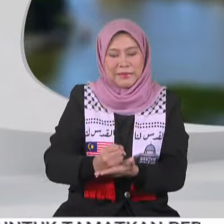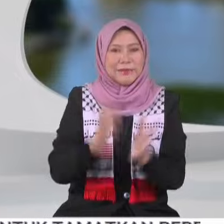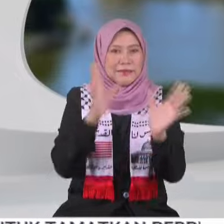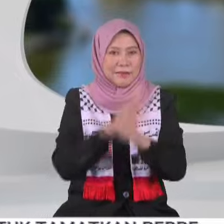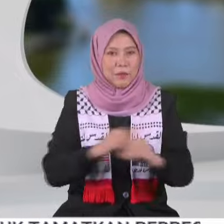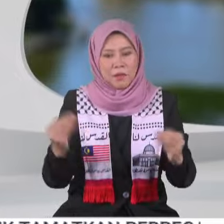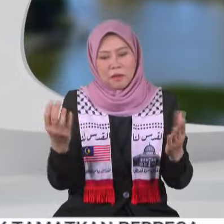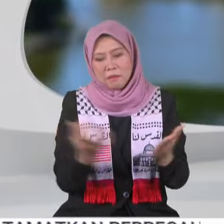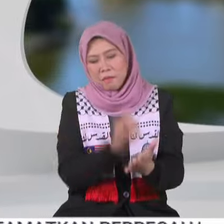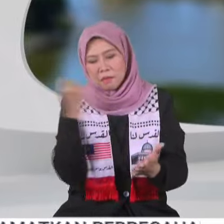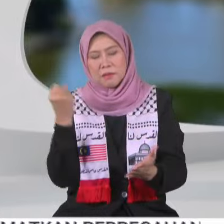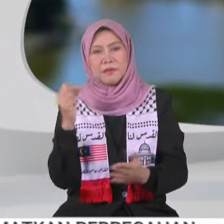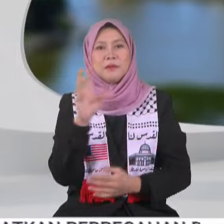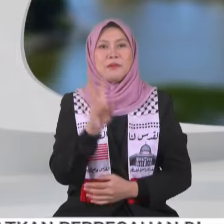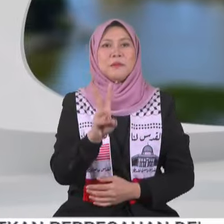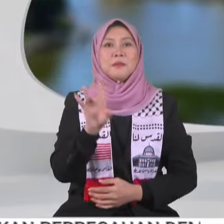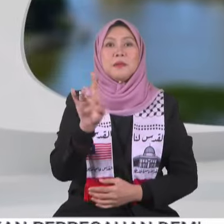telah merampas